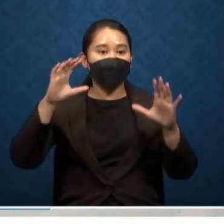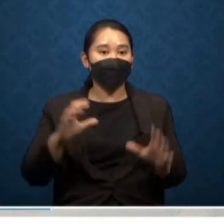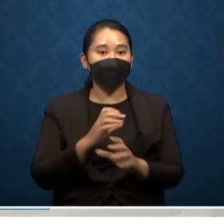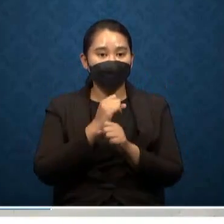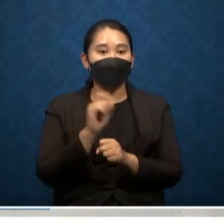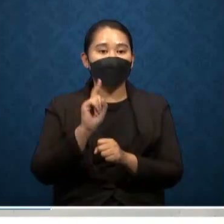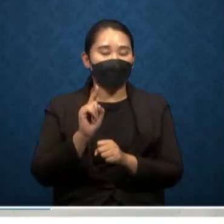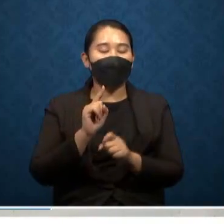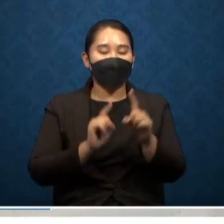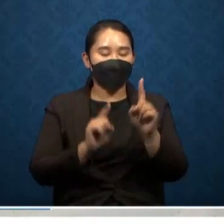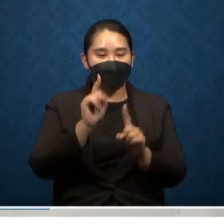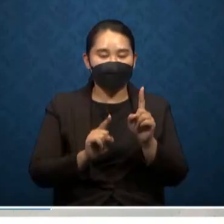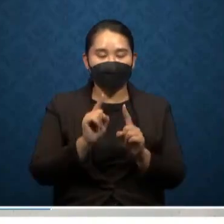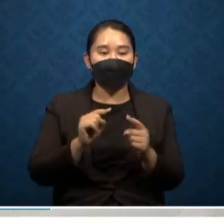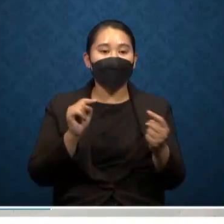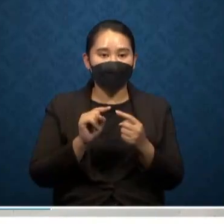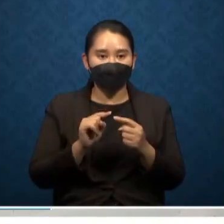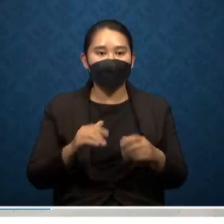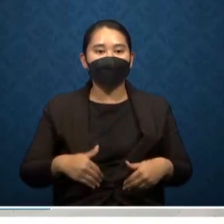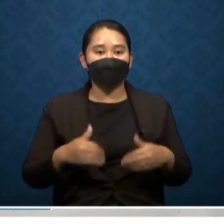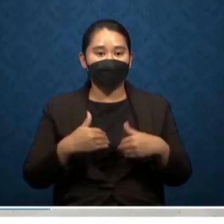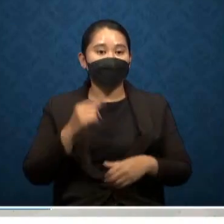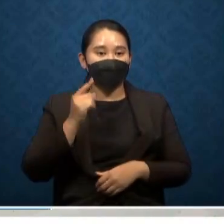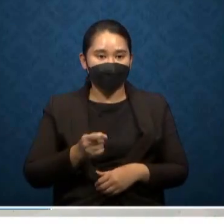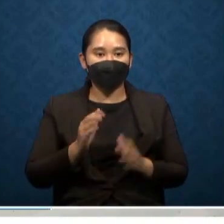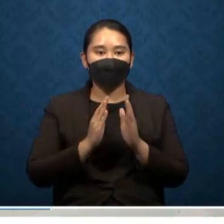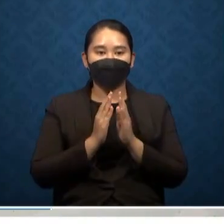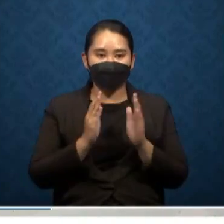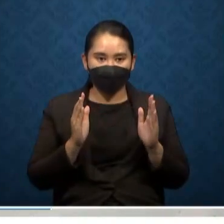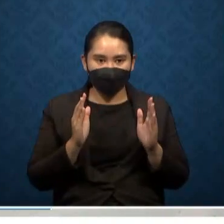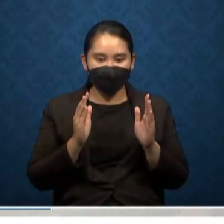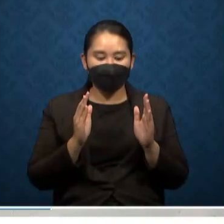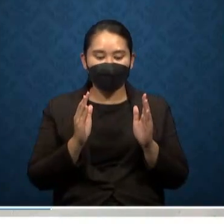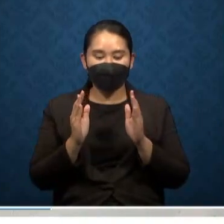ประเมินผลในเชิงคุณภาพที่แท้จริงนะครับก็ขออนุญาตกราบเรียนในเบื้องต้นครับ